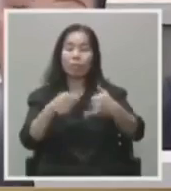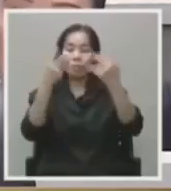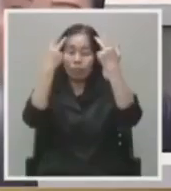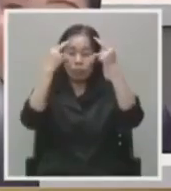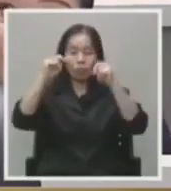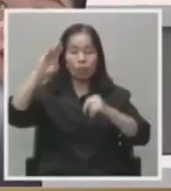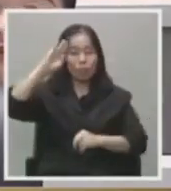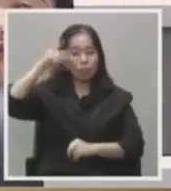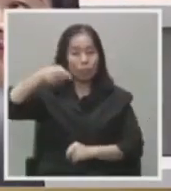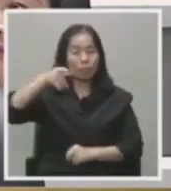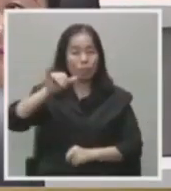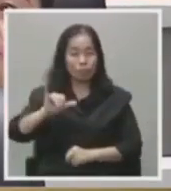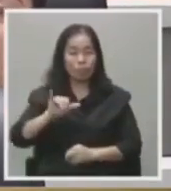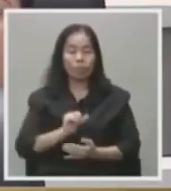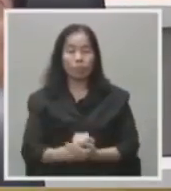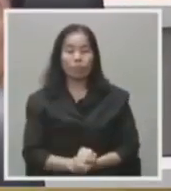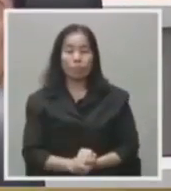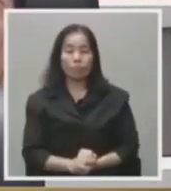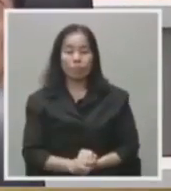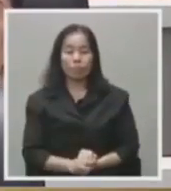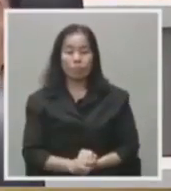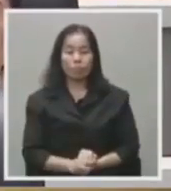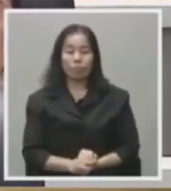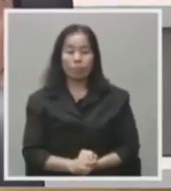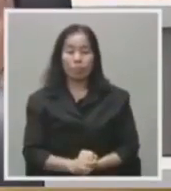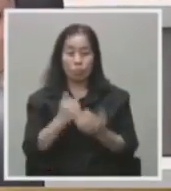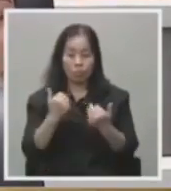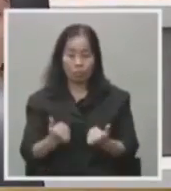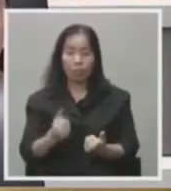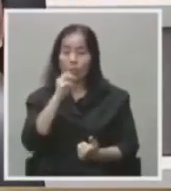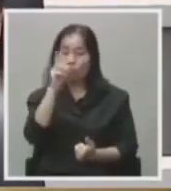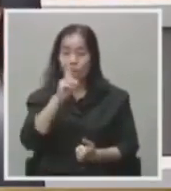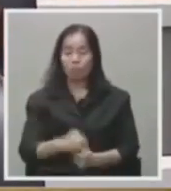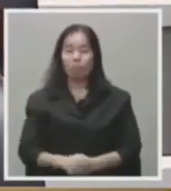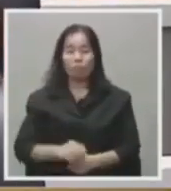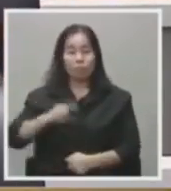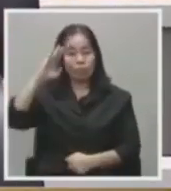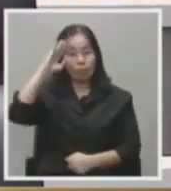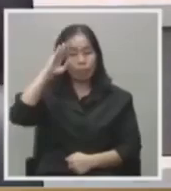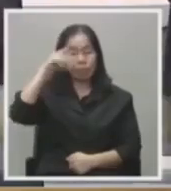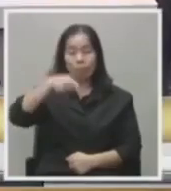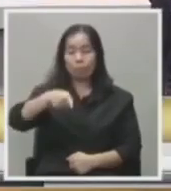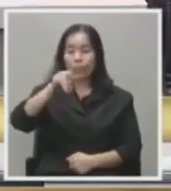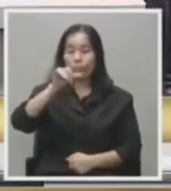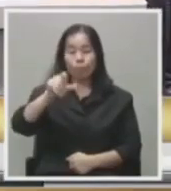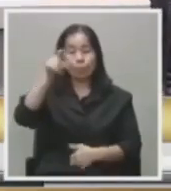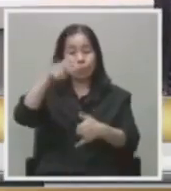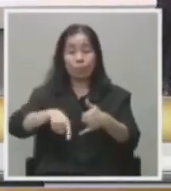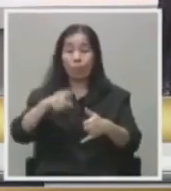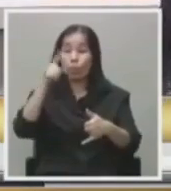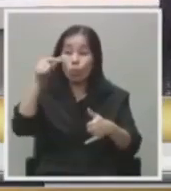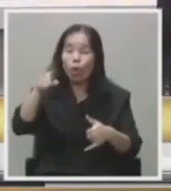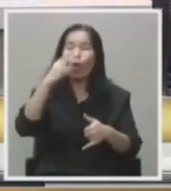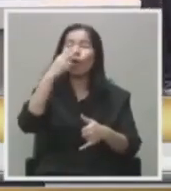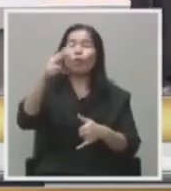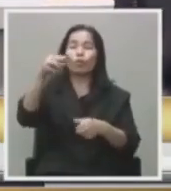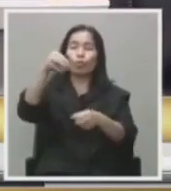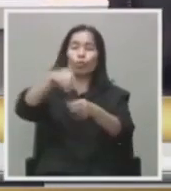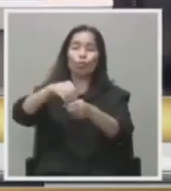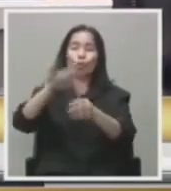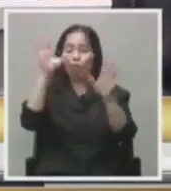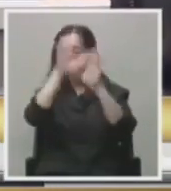วันนี้ต้องขอบอกว่าพลเอกประยุทธ์ล้วนๆครับท่านอยู่หรือเปล่าเอ้าอยู่ครับพอดีมันบัง